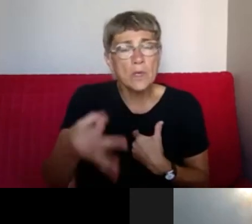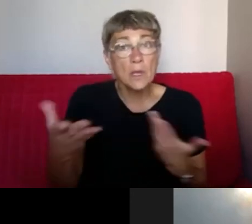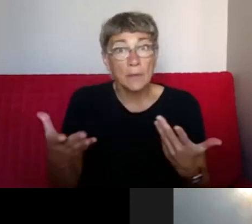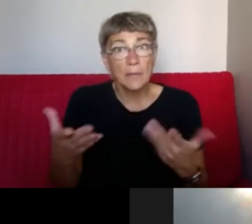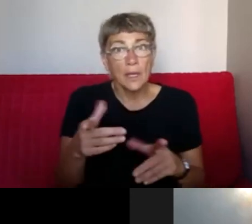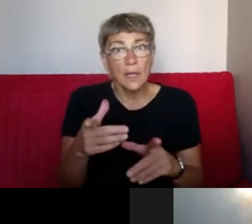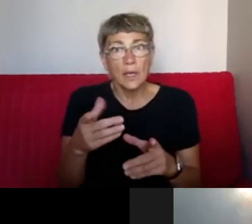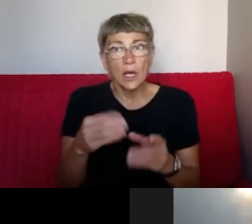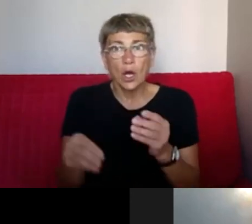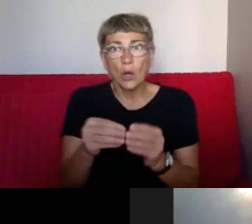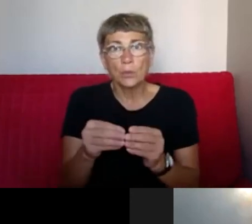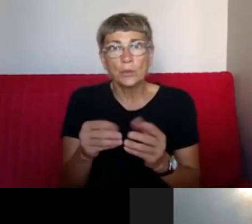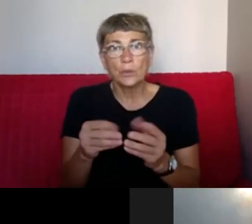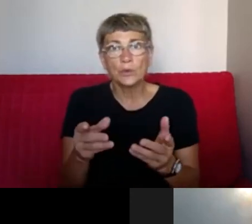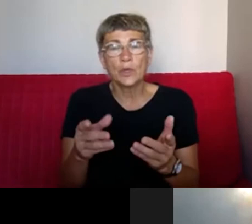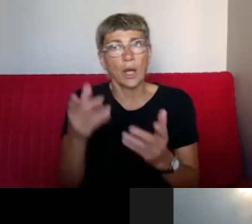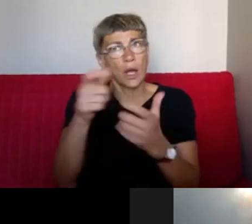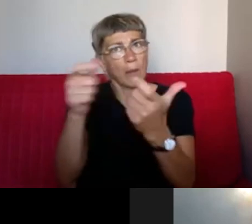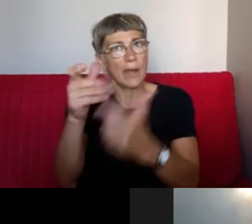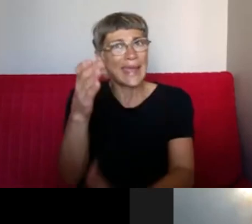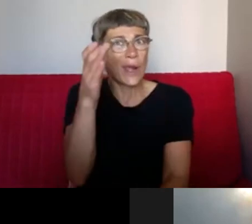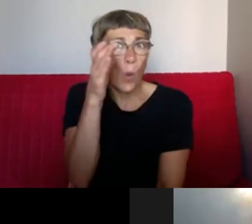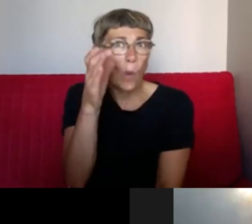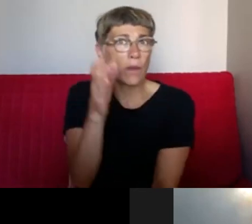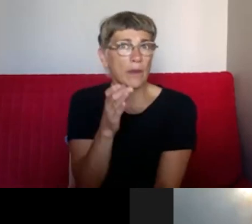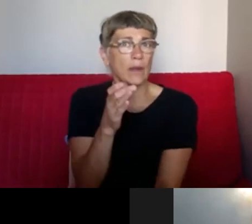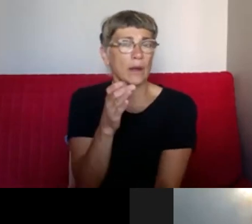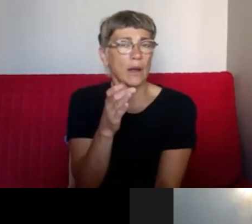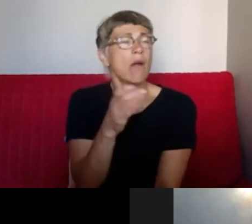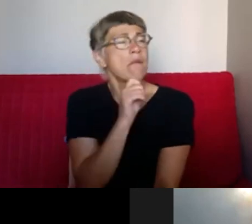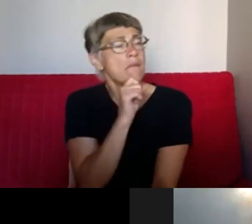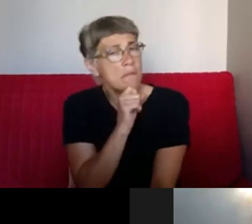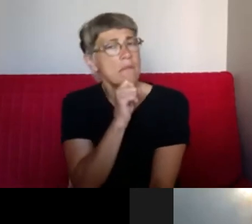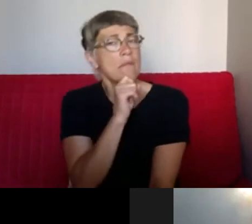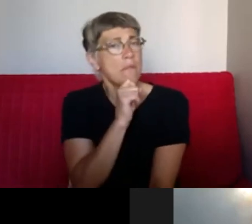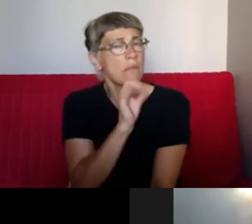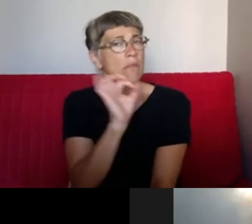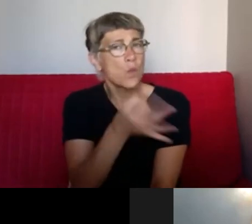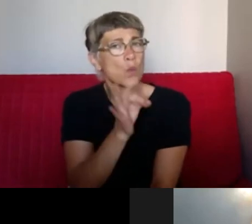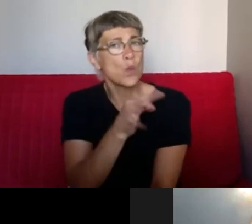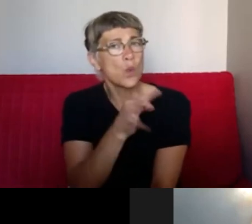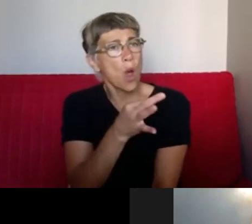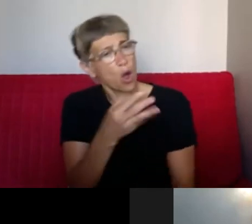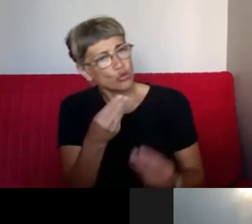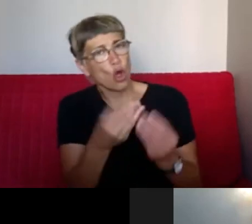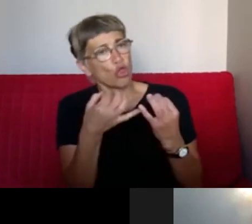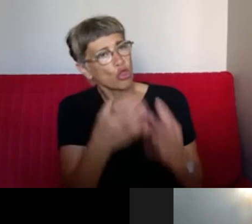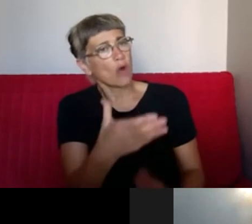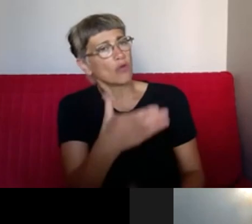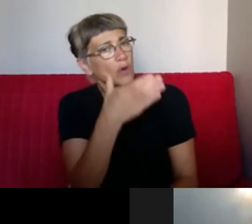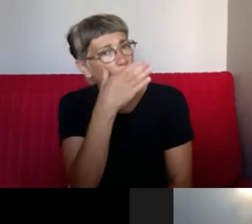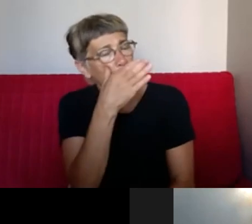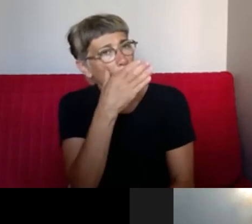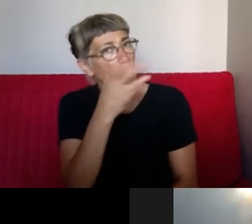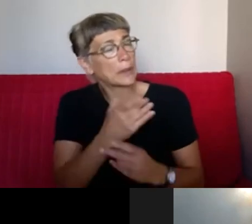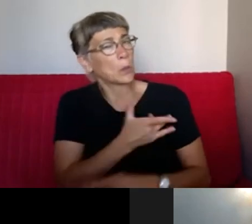passage à l'acte de dire, je vous écoute, je veux bien vous donner du crédit, je veux bien vous donner deux minutes de mon temps. Ça peut me servir, ça